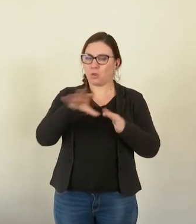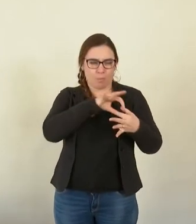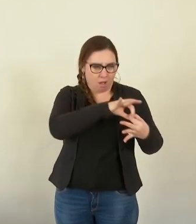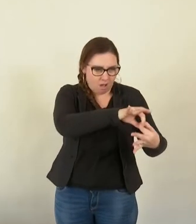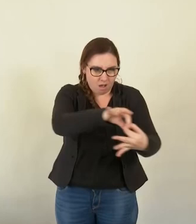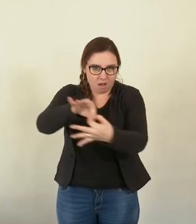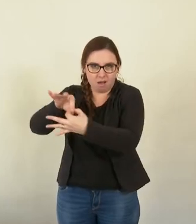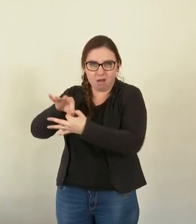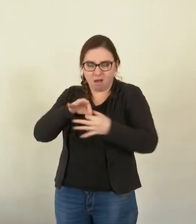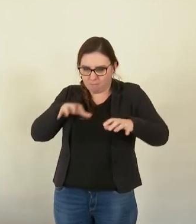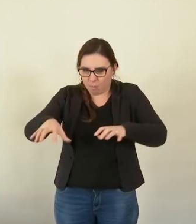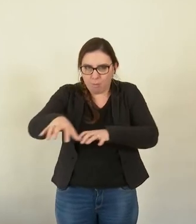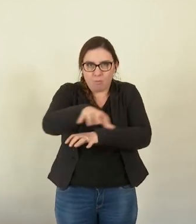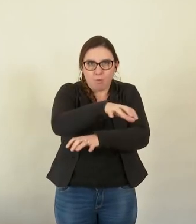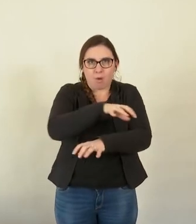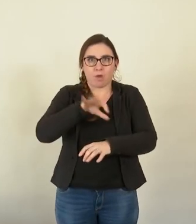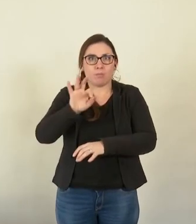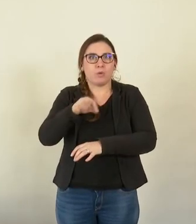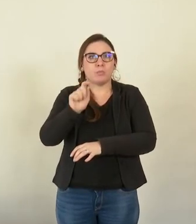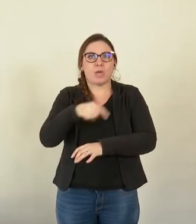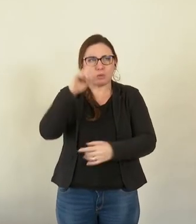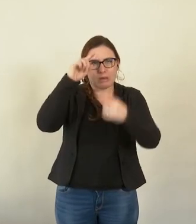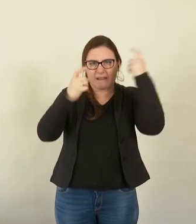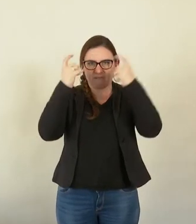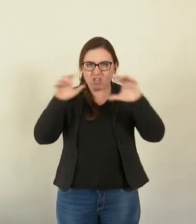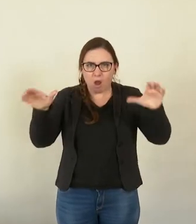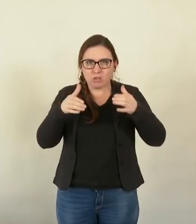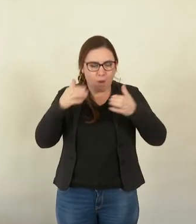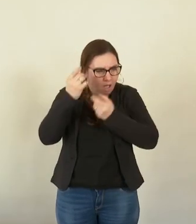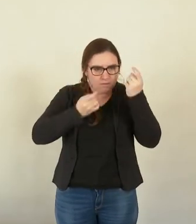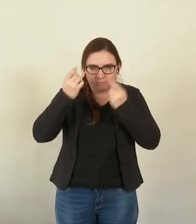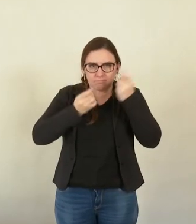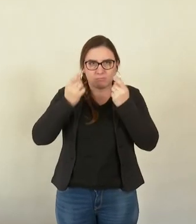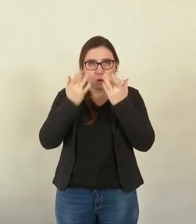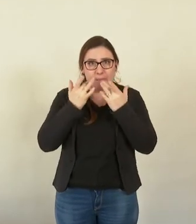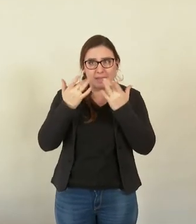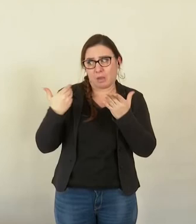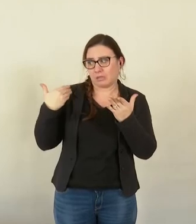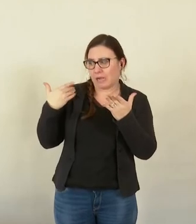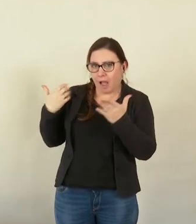qui d'ors et déjà sont en lien pour mutualiser leur réflexion et leur premier retour